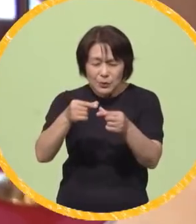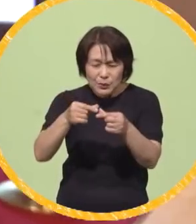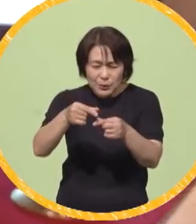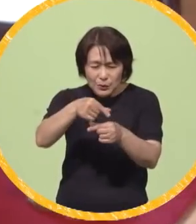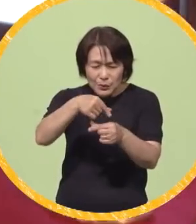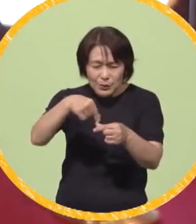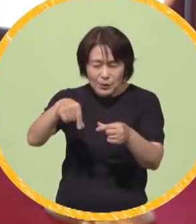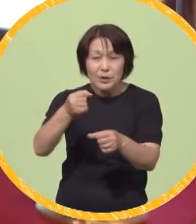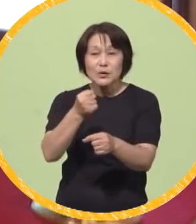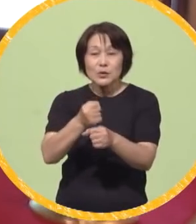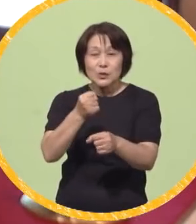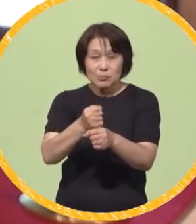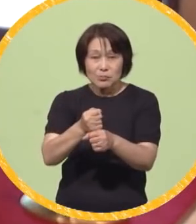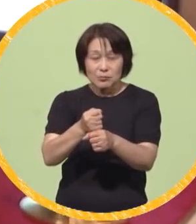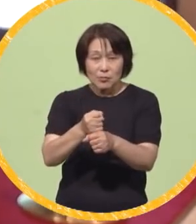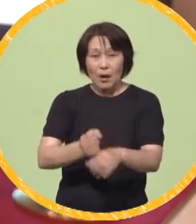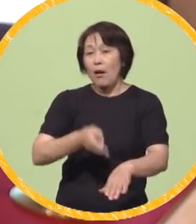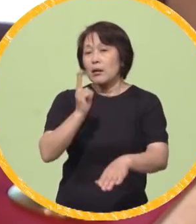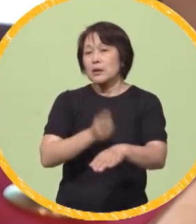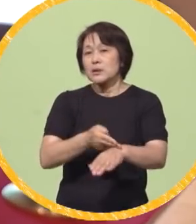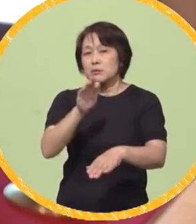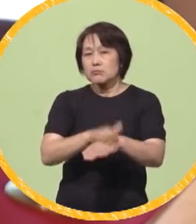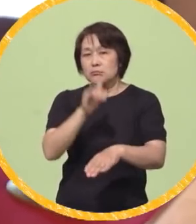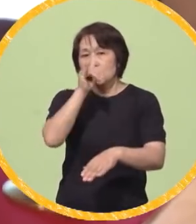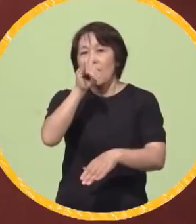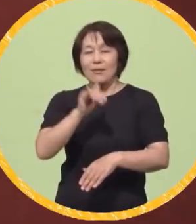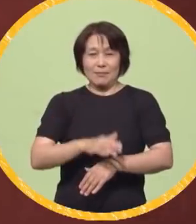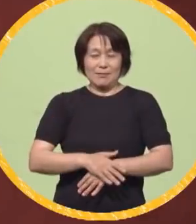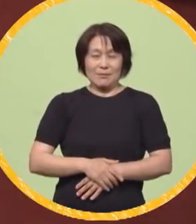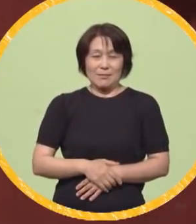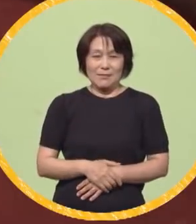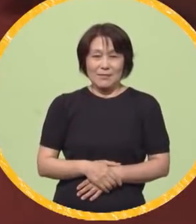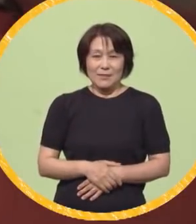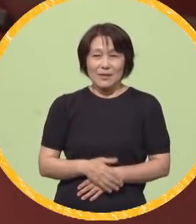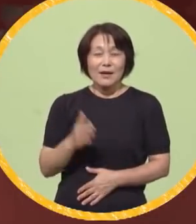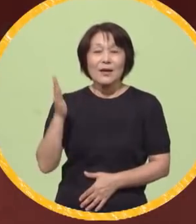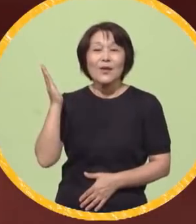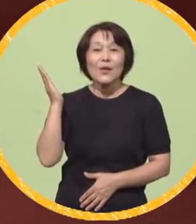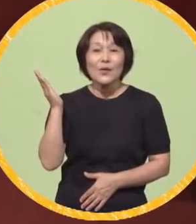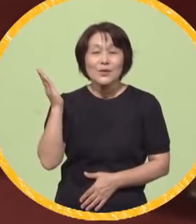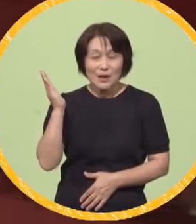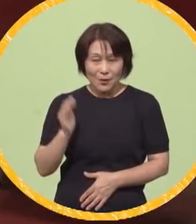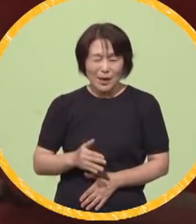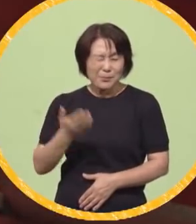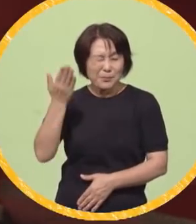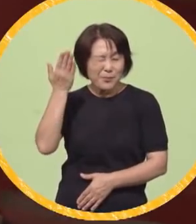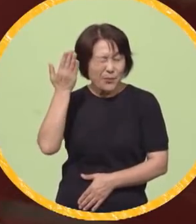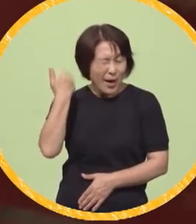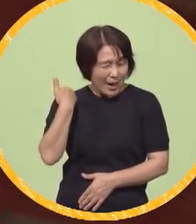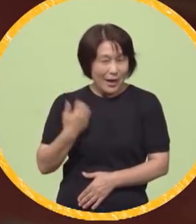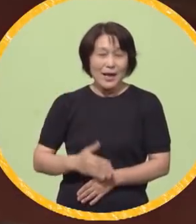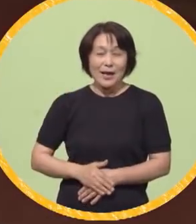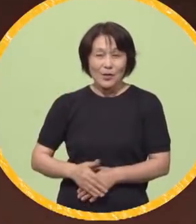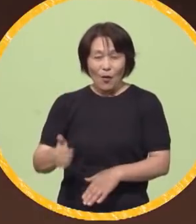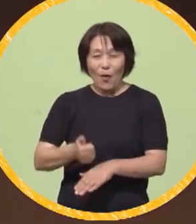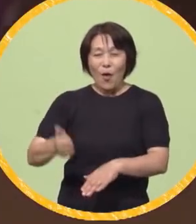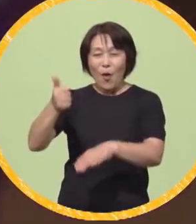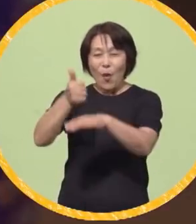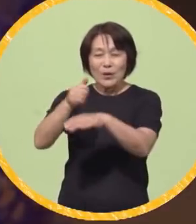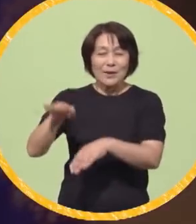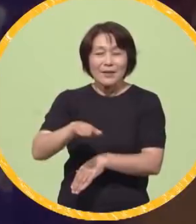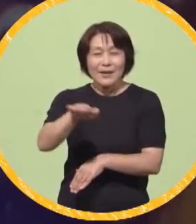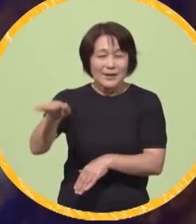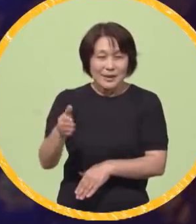チアングラスの技術の高さを示しているんです。 こちらはかつて王侯貴族たちが所有していた